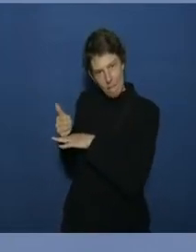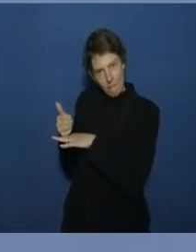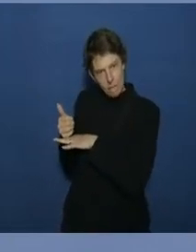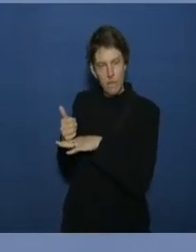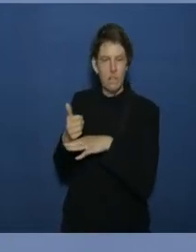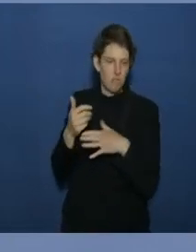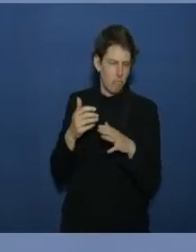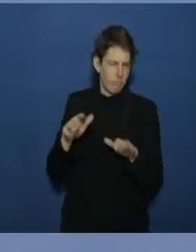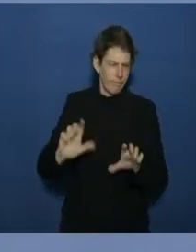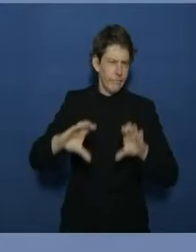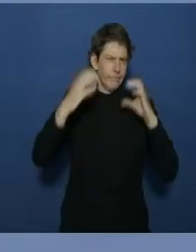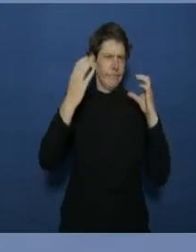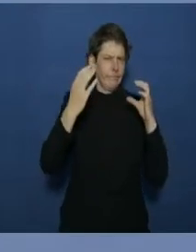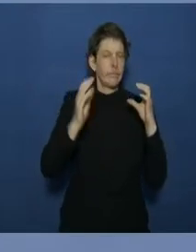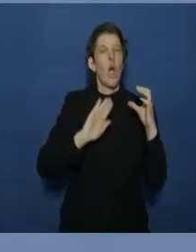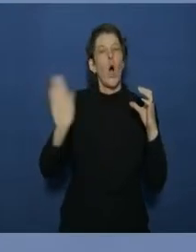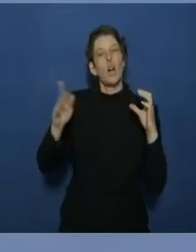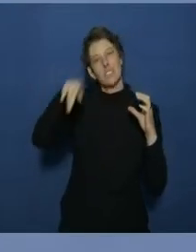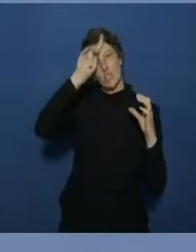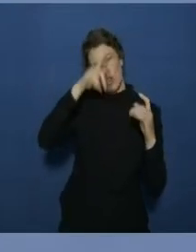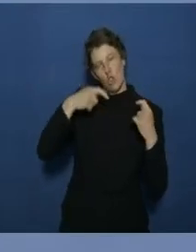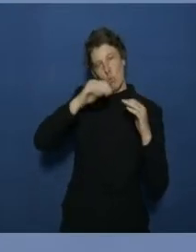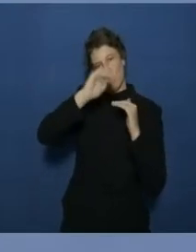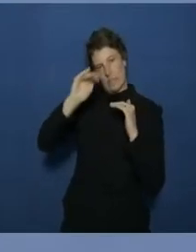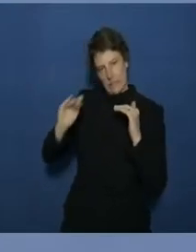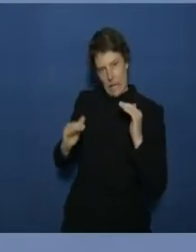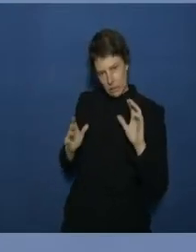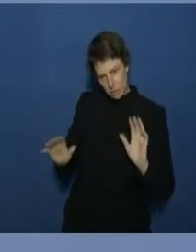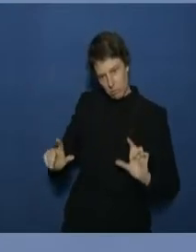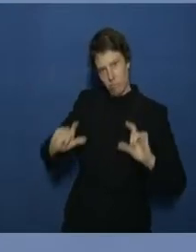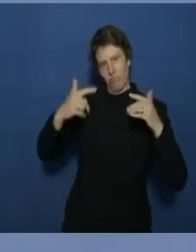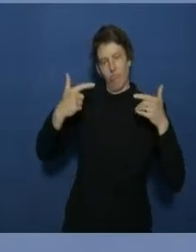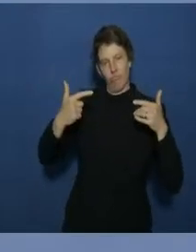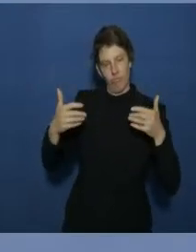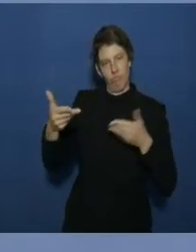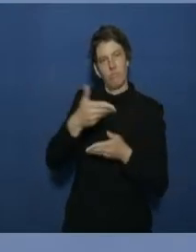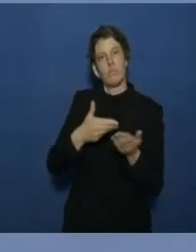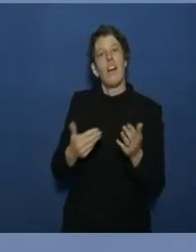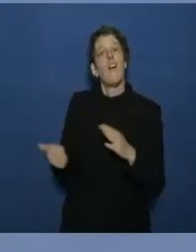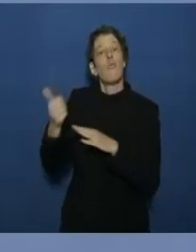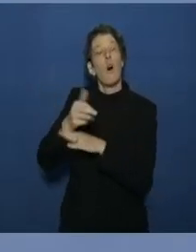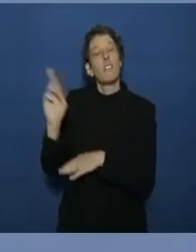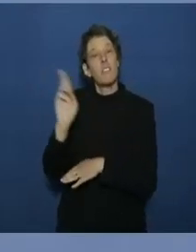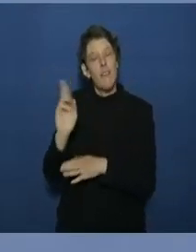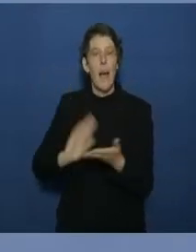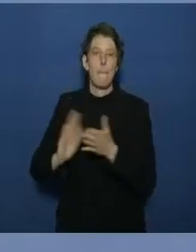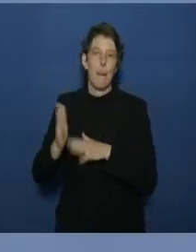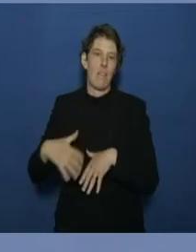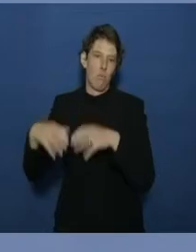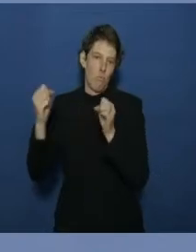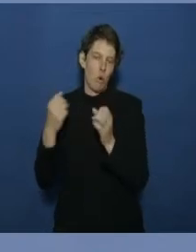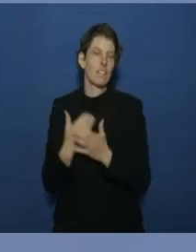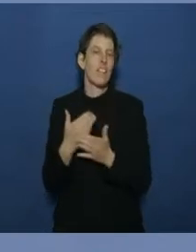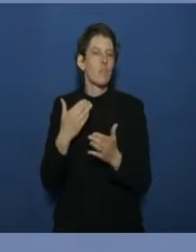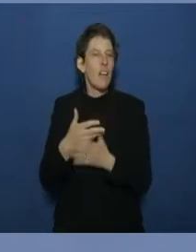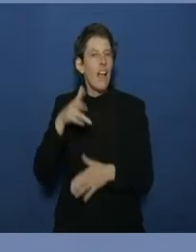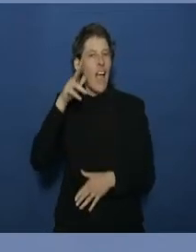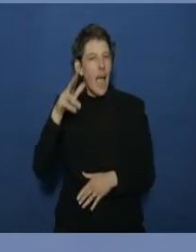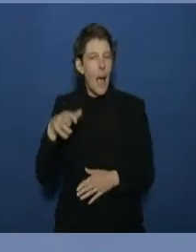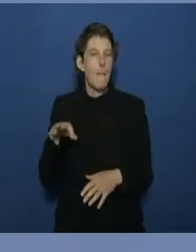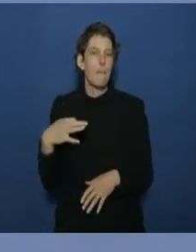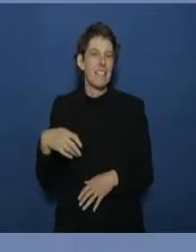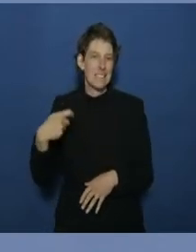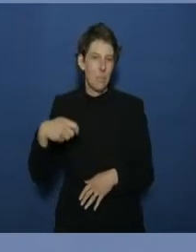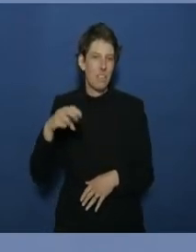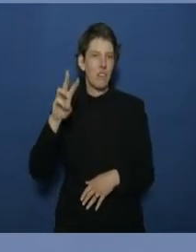Regierungschefin der ostdeutschen Bundesländer. Vorsitz hat in diesem Jahr Brandenburg, also leitet Ministerpräsident Woidke diese